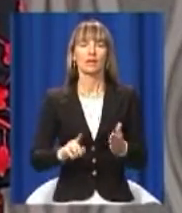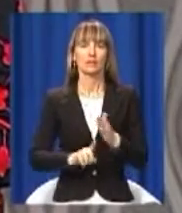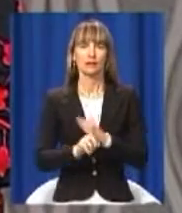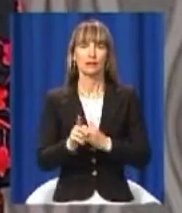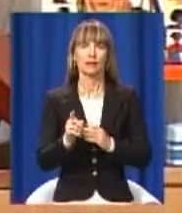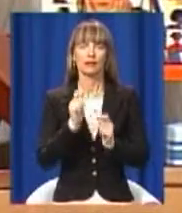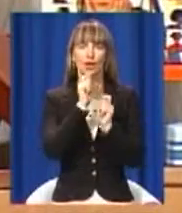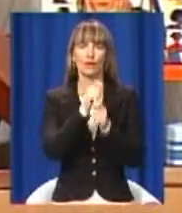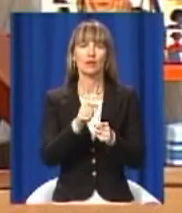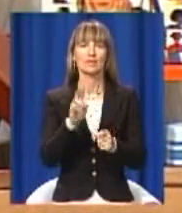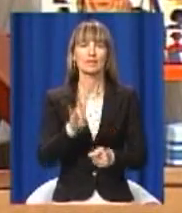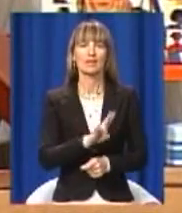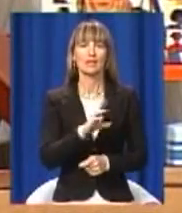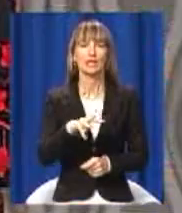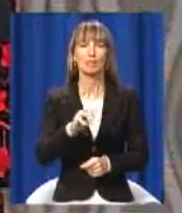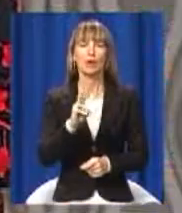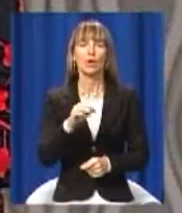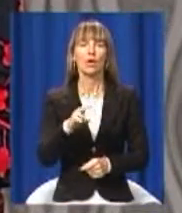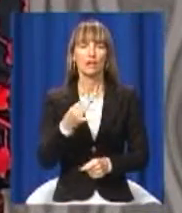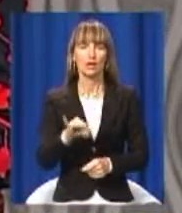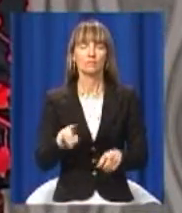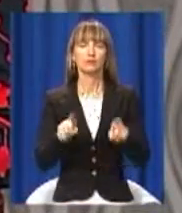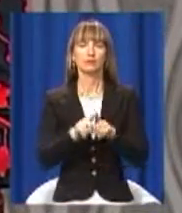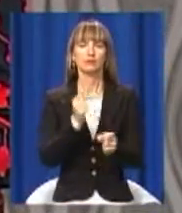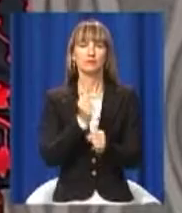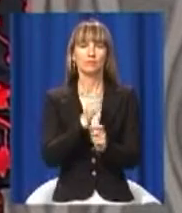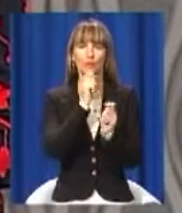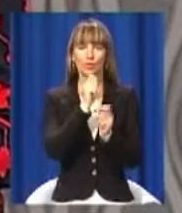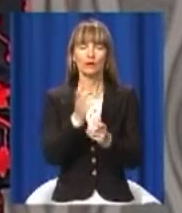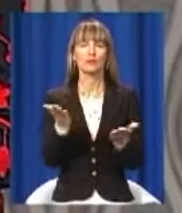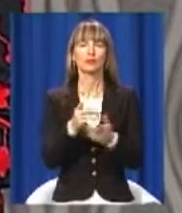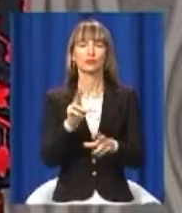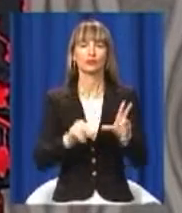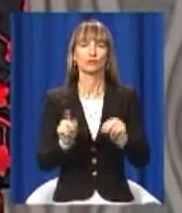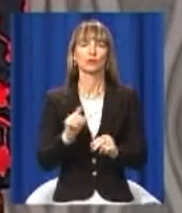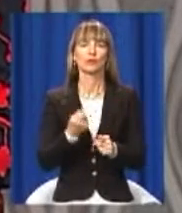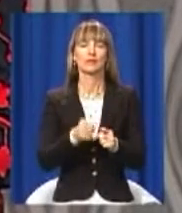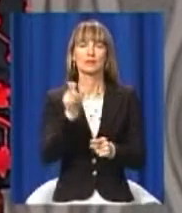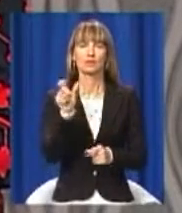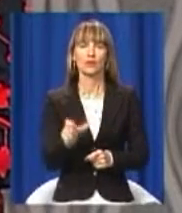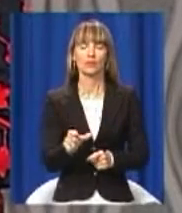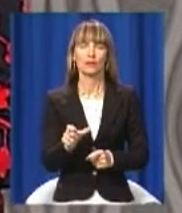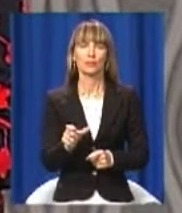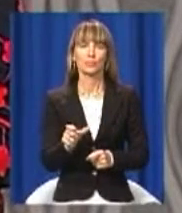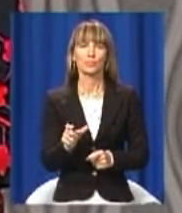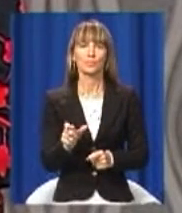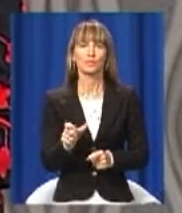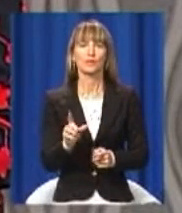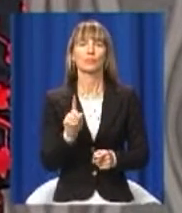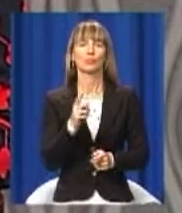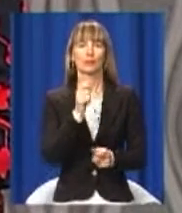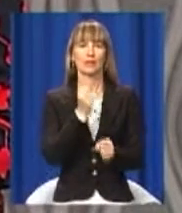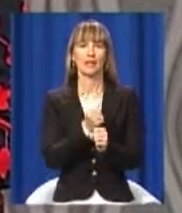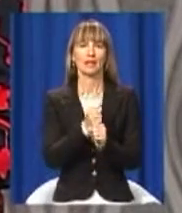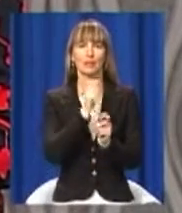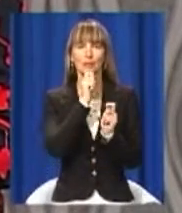Миколай. Знаєш, хто це? Він також дарує подарунки. Як ти вважаєш, що це за такий чоловік і за персонаж, і чому він дарує